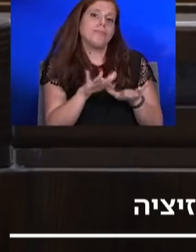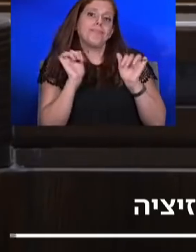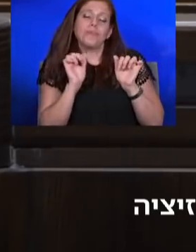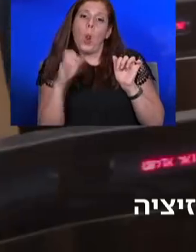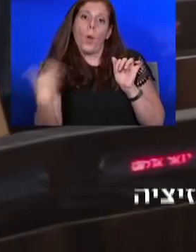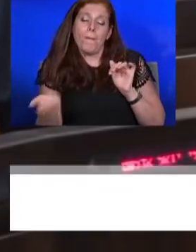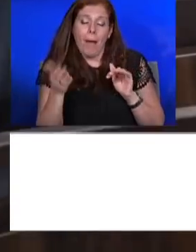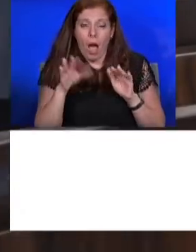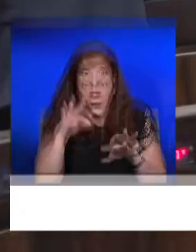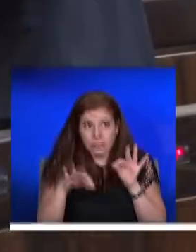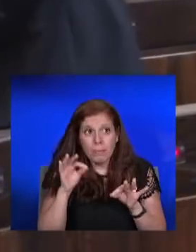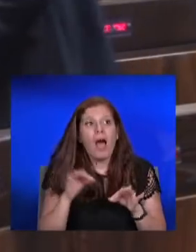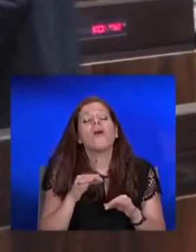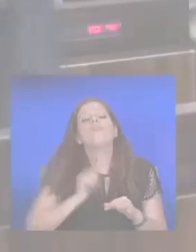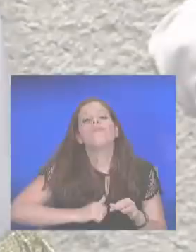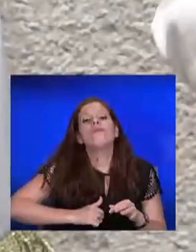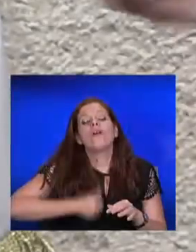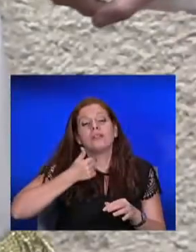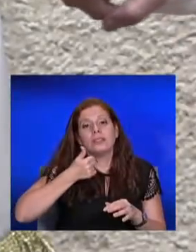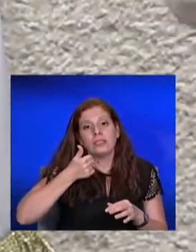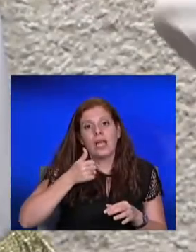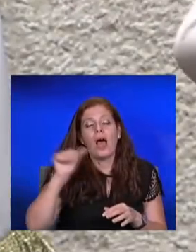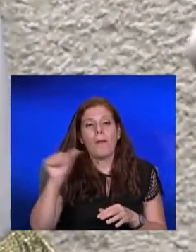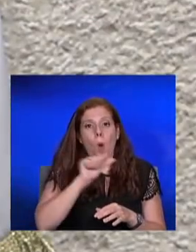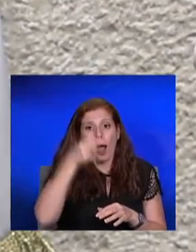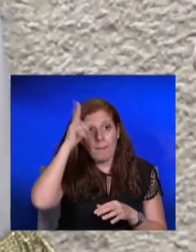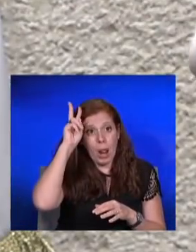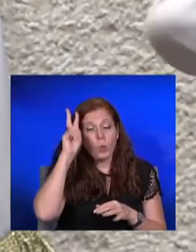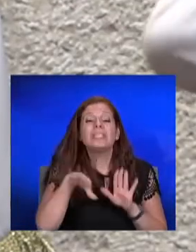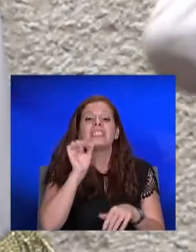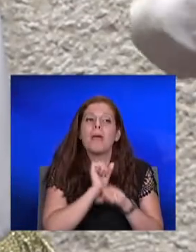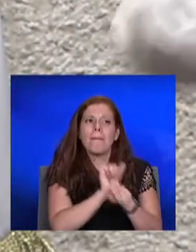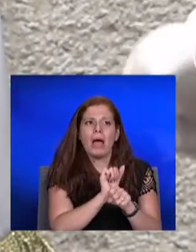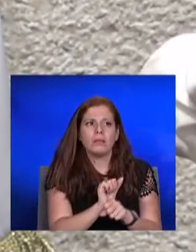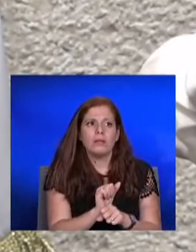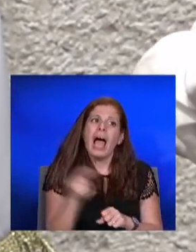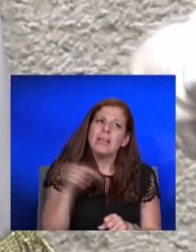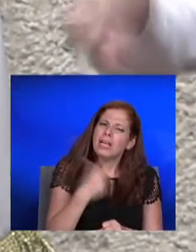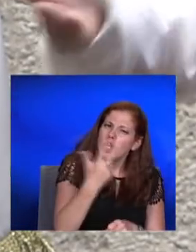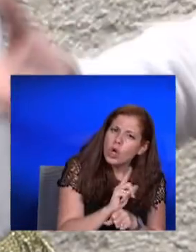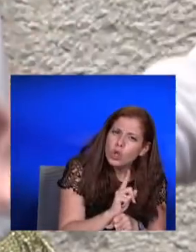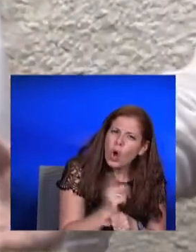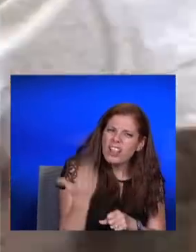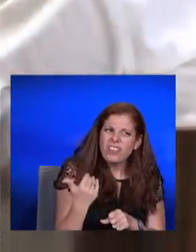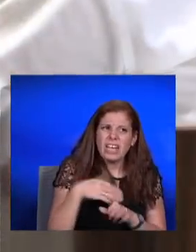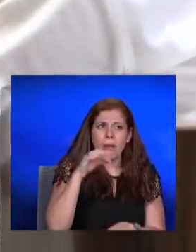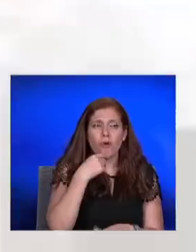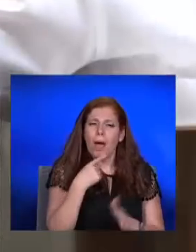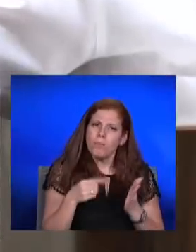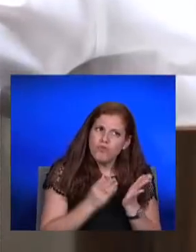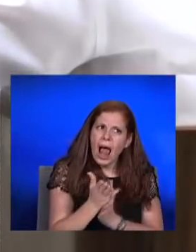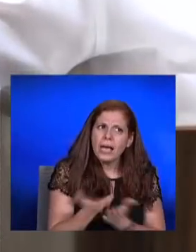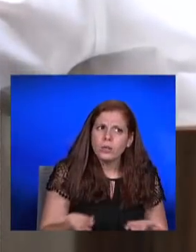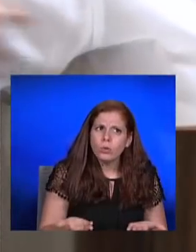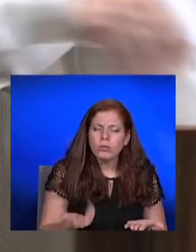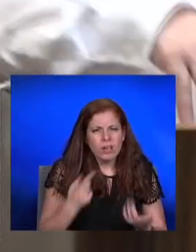מהליכוד, הצביע בעד. אתה באת 3 דקות לפני הצבעה, אומר לי, בשביל ההגינות. אתה יודע, כמעט תפרדתי מהכיסא.